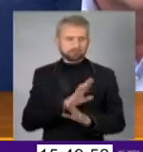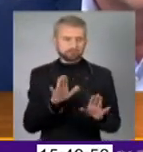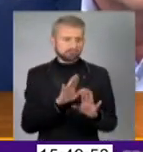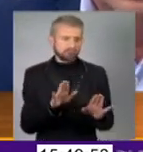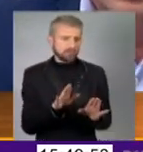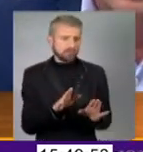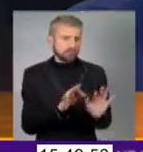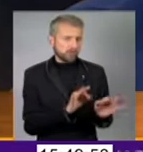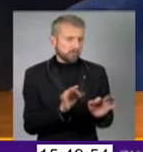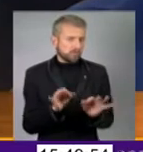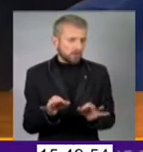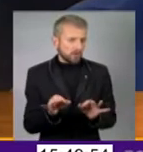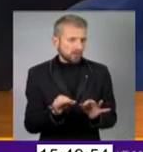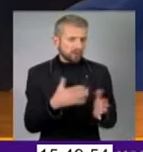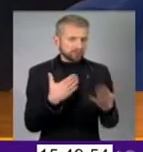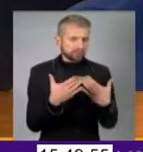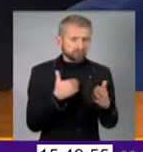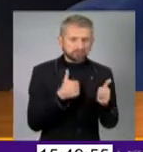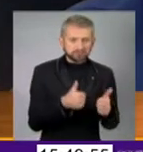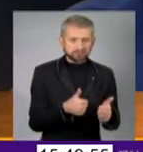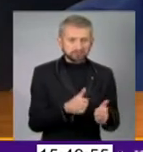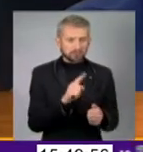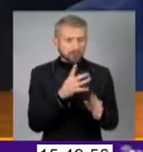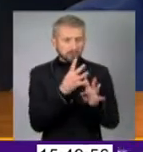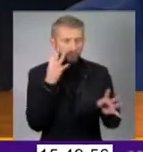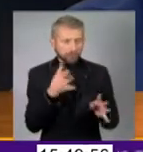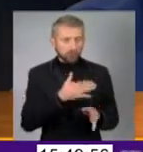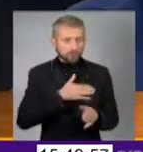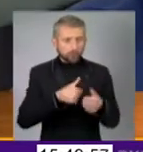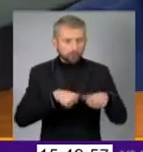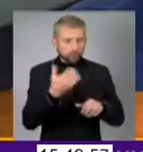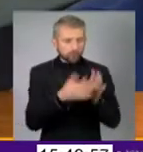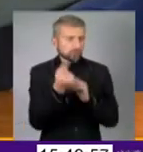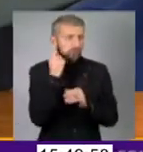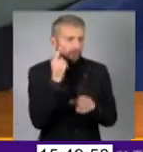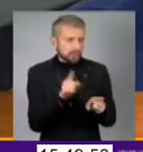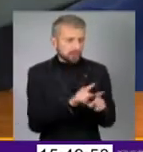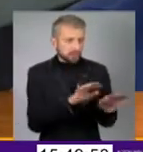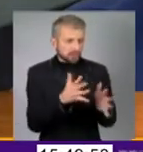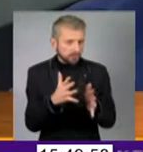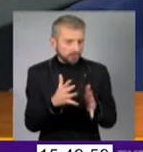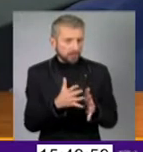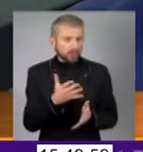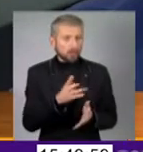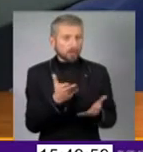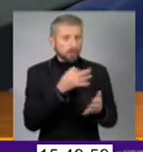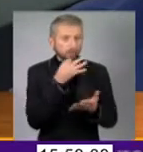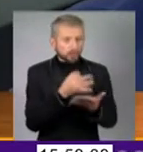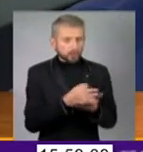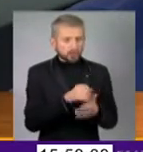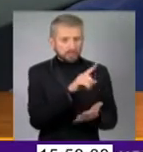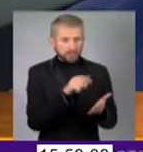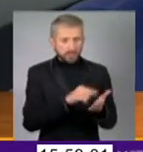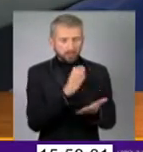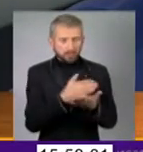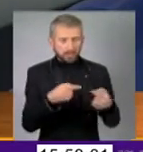реакцій, ну, в першу чергу, такі б реакції долітали би до нашої, скажімо так, комісії, яка опікується якраз питаннями майна.